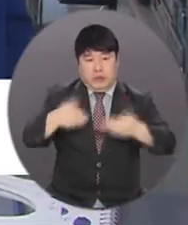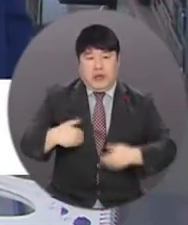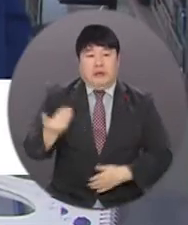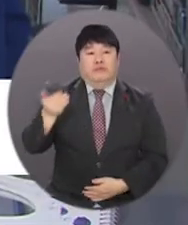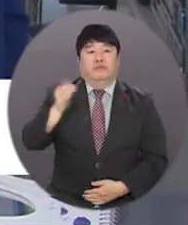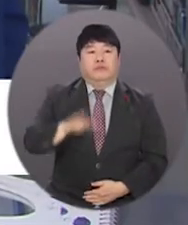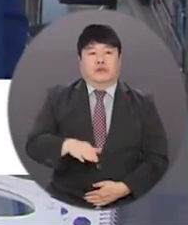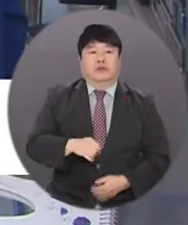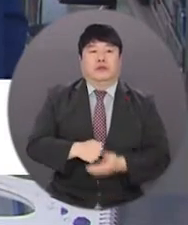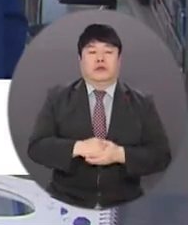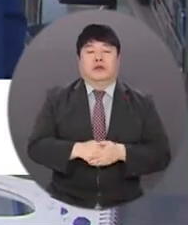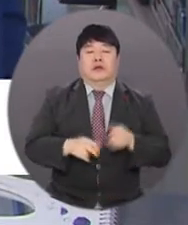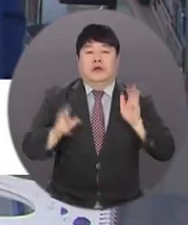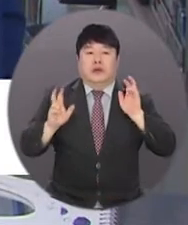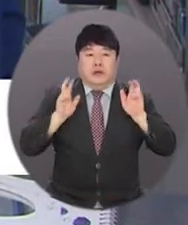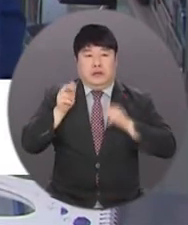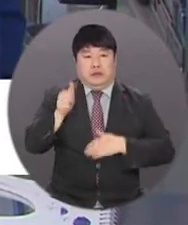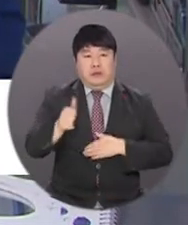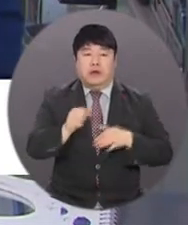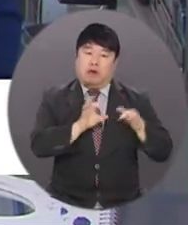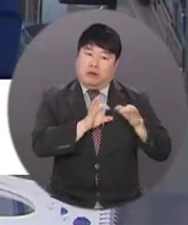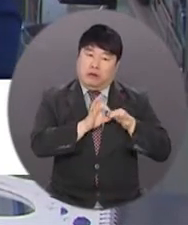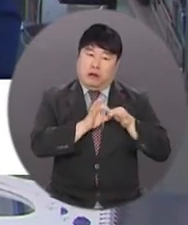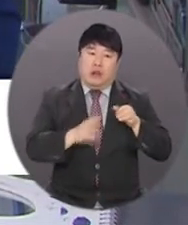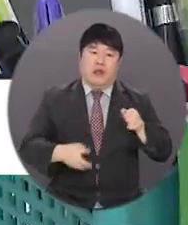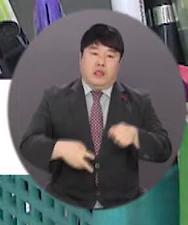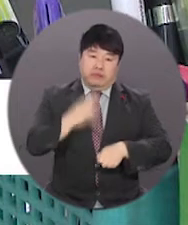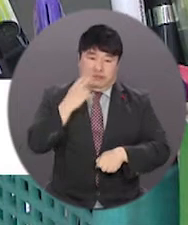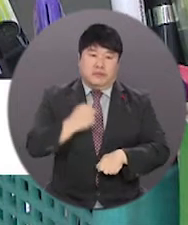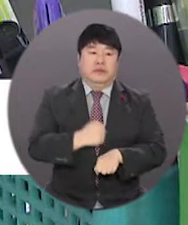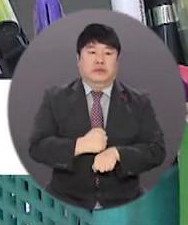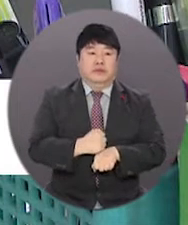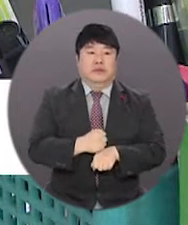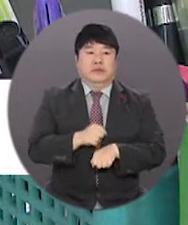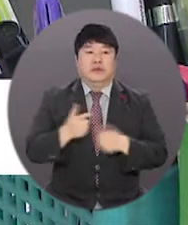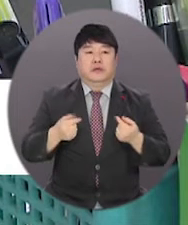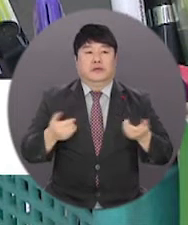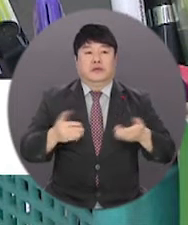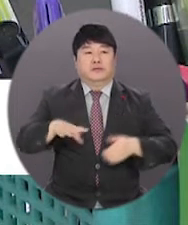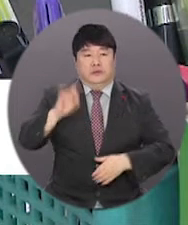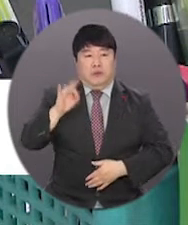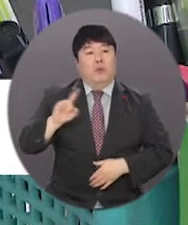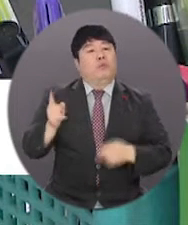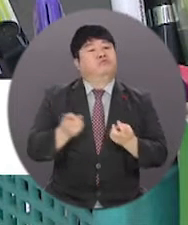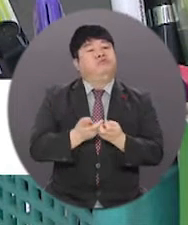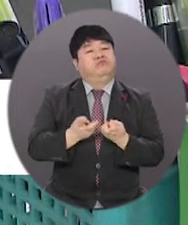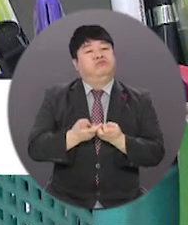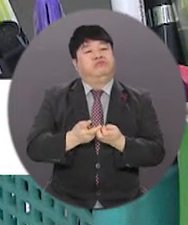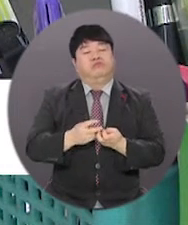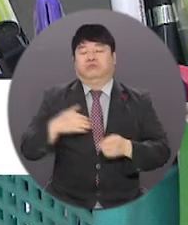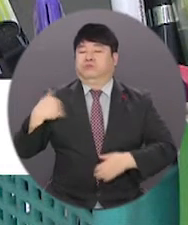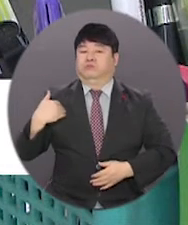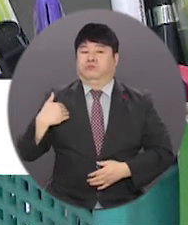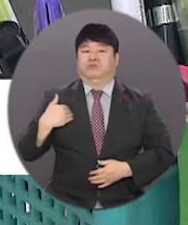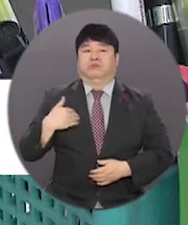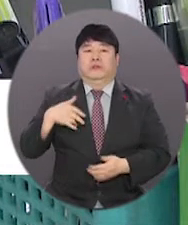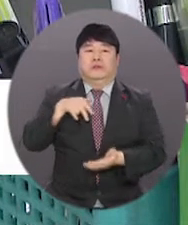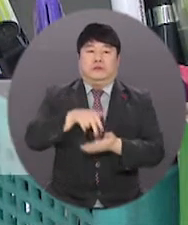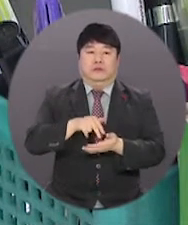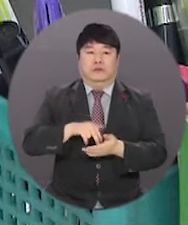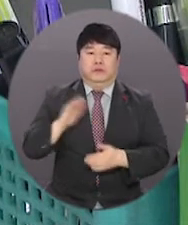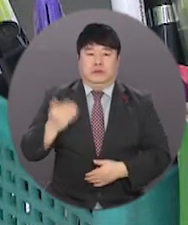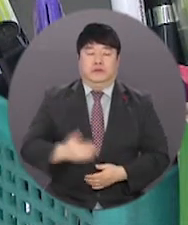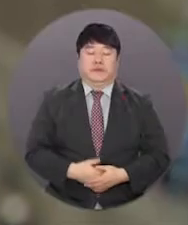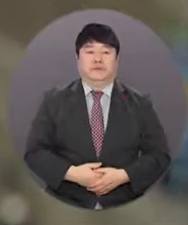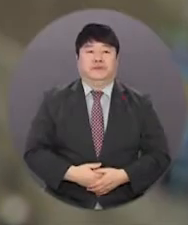하는데 그 이제 사장님 연락이 두절돼가지고 그런 일이 연 일이 처음이라 어떻게 해야 될지 모르는 상황이